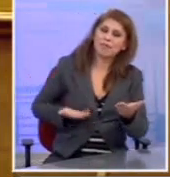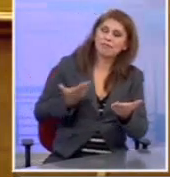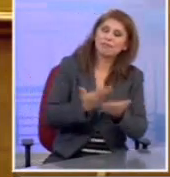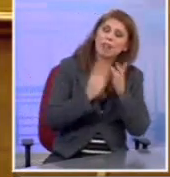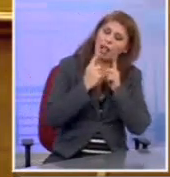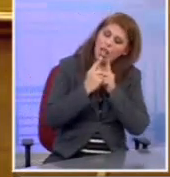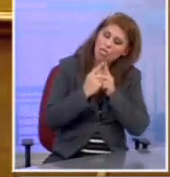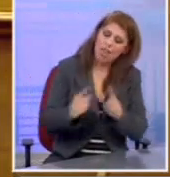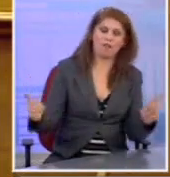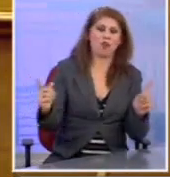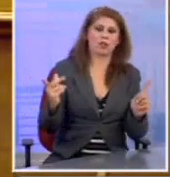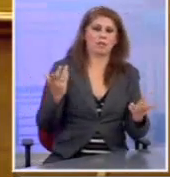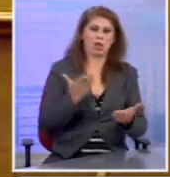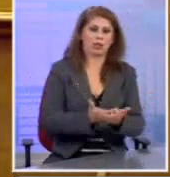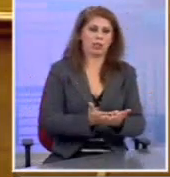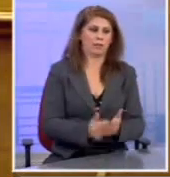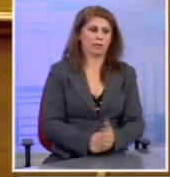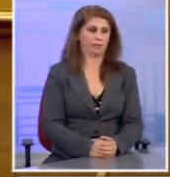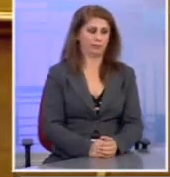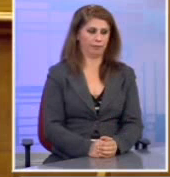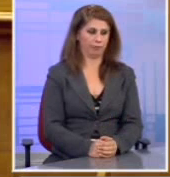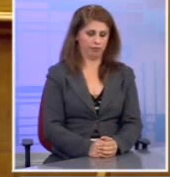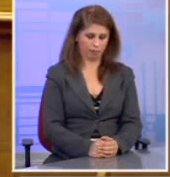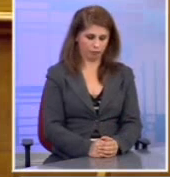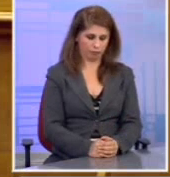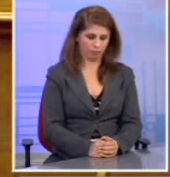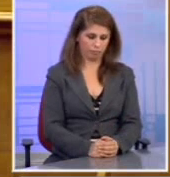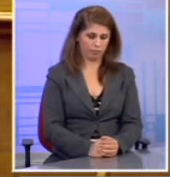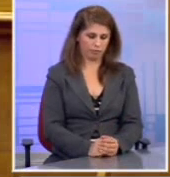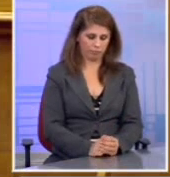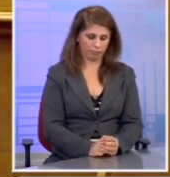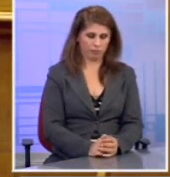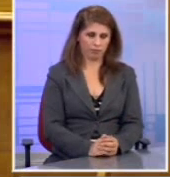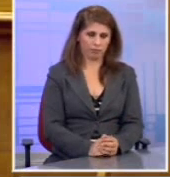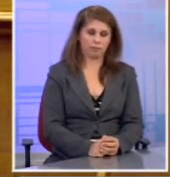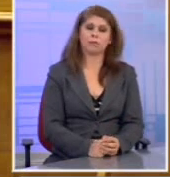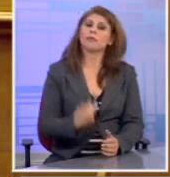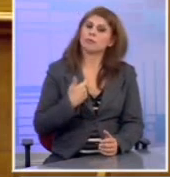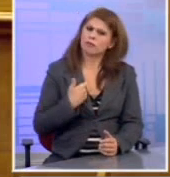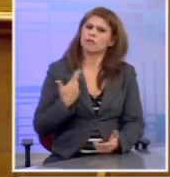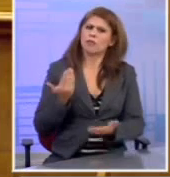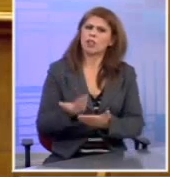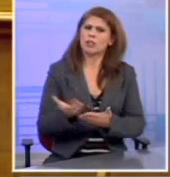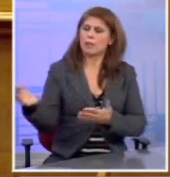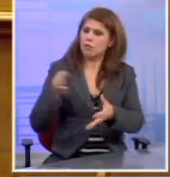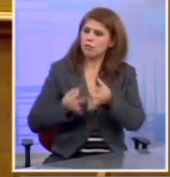μια εντελώς διαφορετική πρόταση. Και ζητάμε να τοποθετηθείτε πάνω σε αυτή.